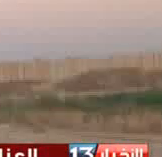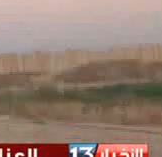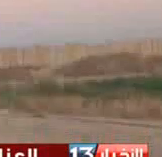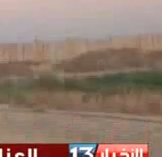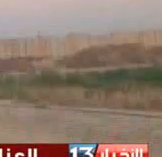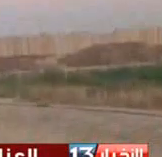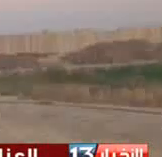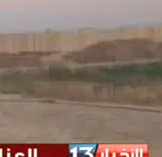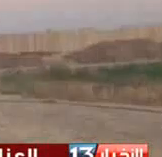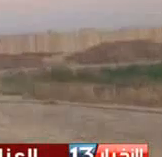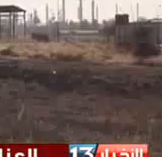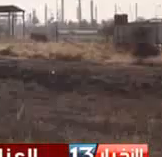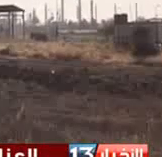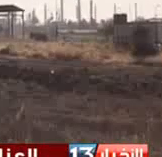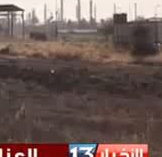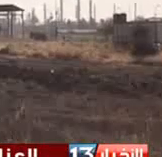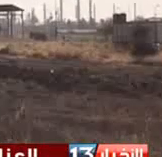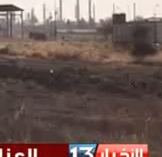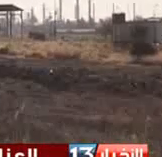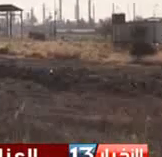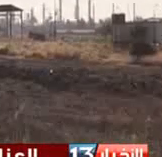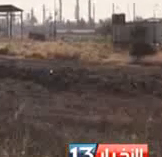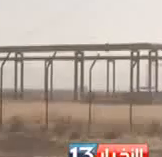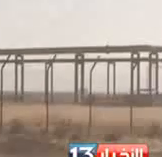الانفصال من الماضي